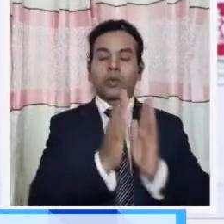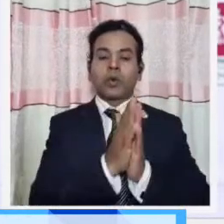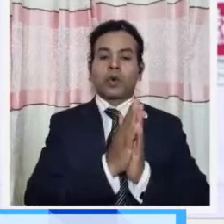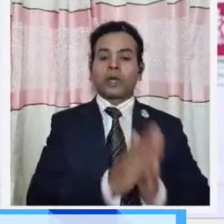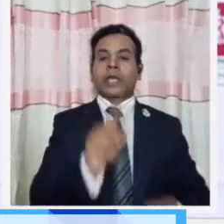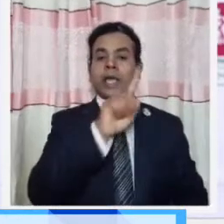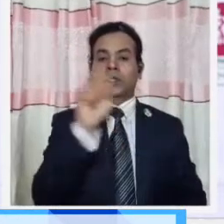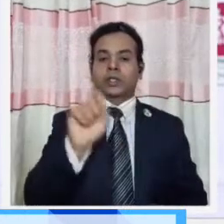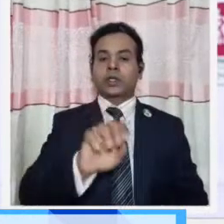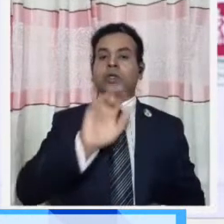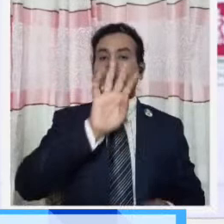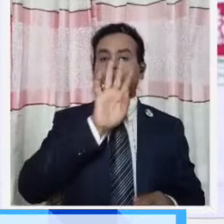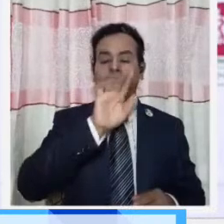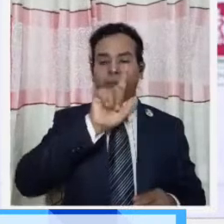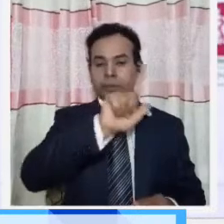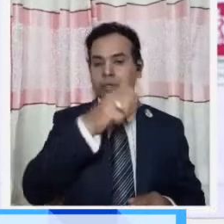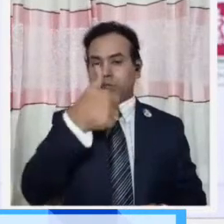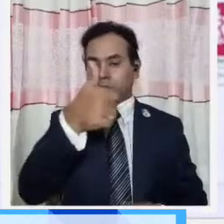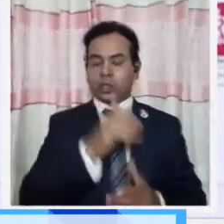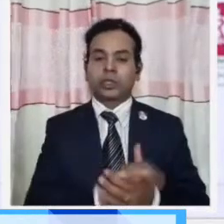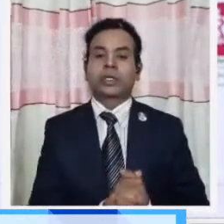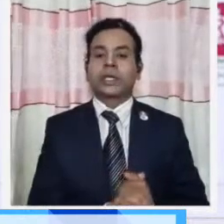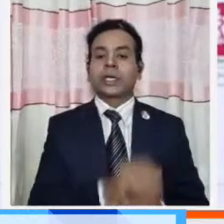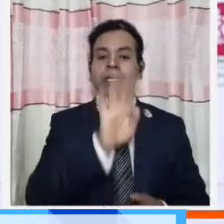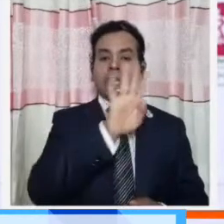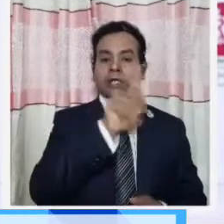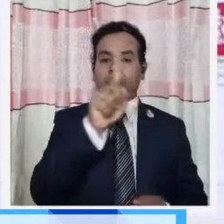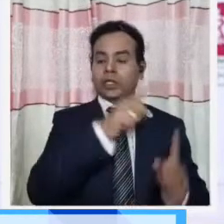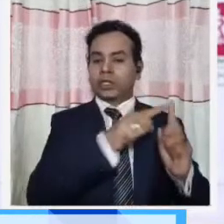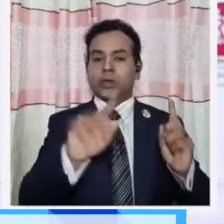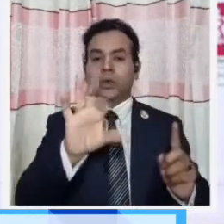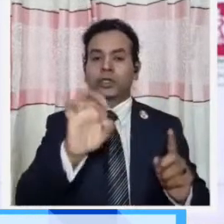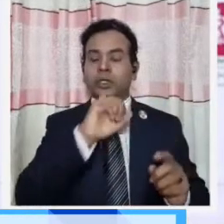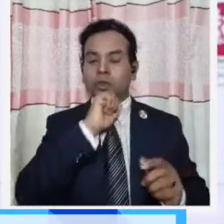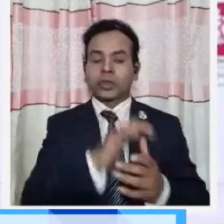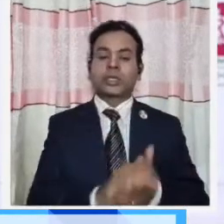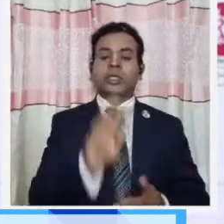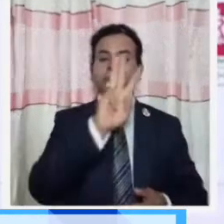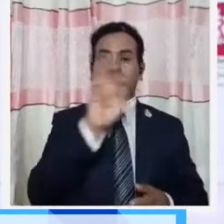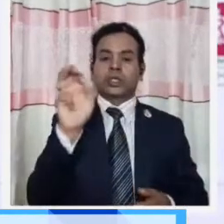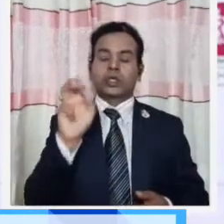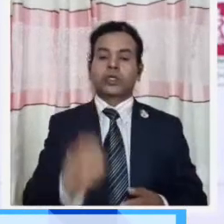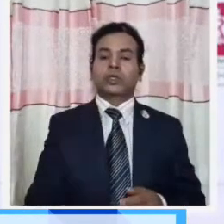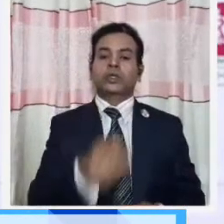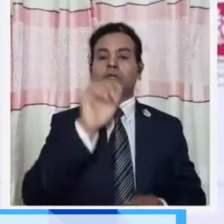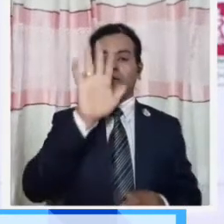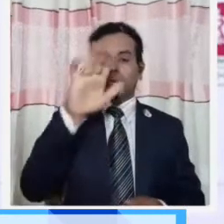বছরের ৭৬ জন ৩.০৪%, ৩১ থেকে ৪০ ১৭৬ জন